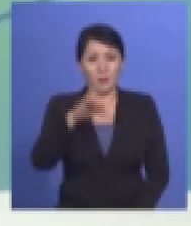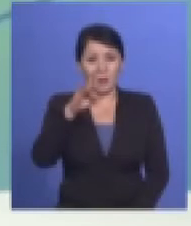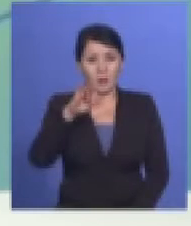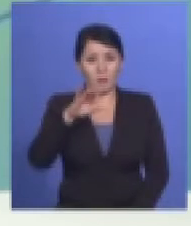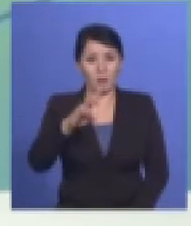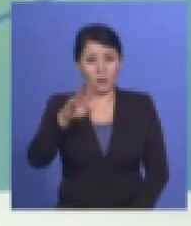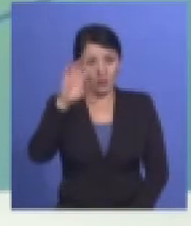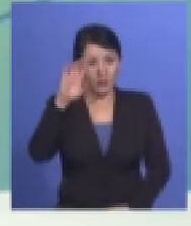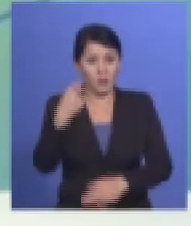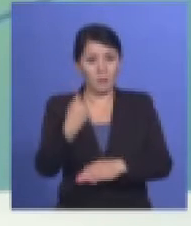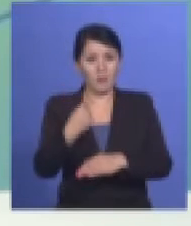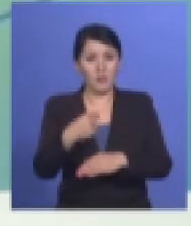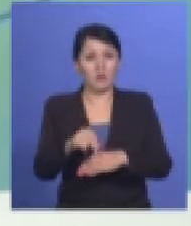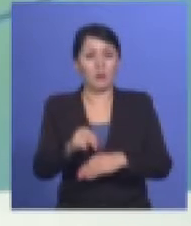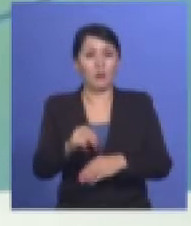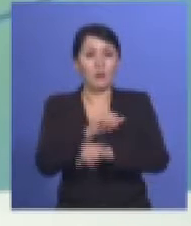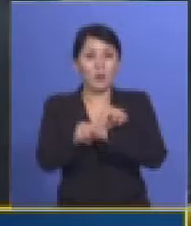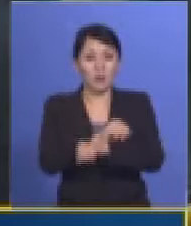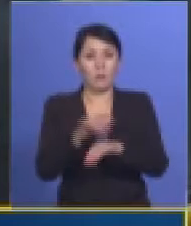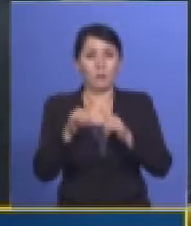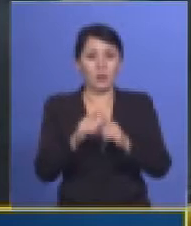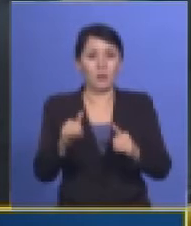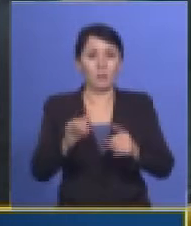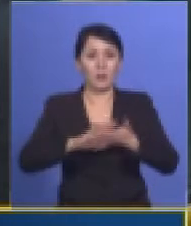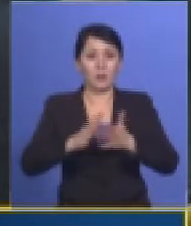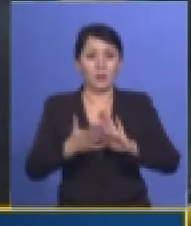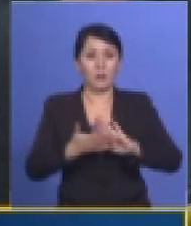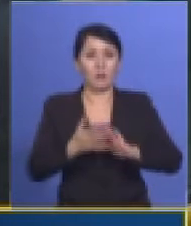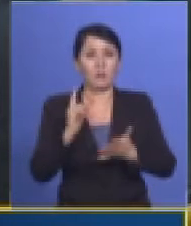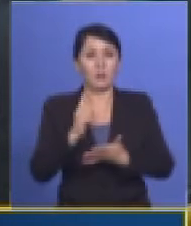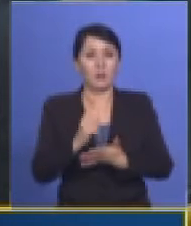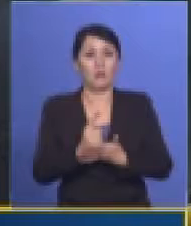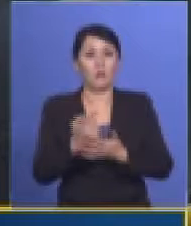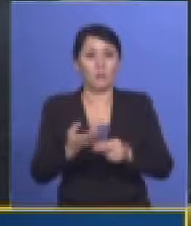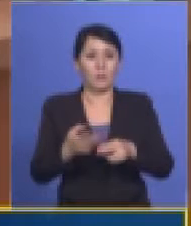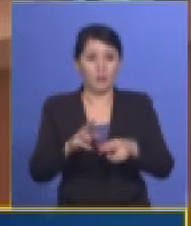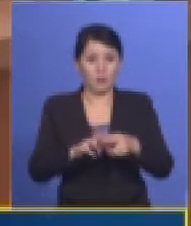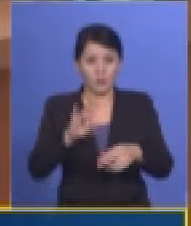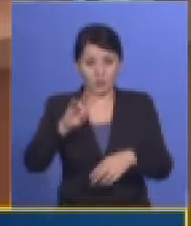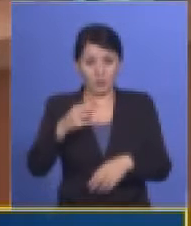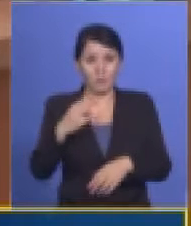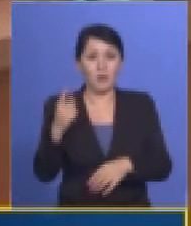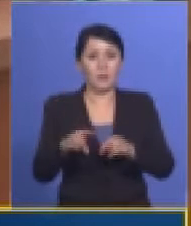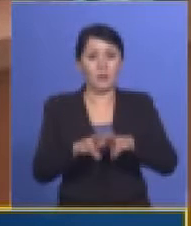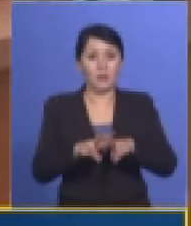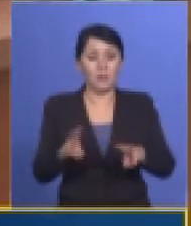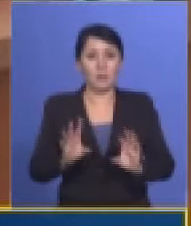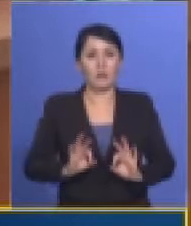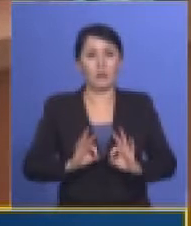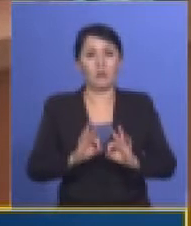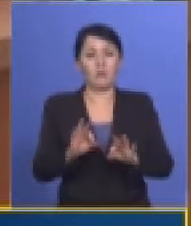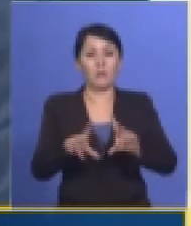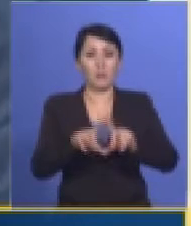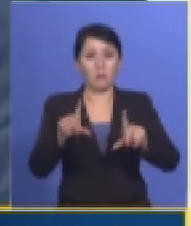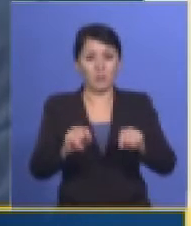Самұрық-Қазына мемлекеттік сатып алуды бәсекелестікті қорғау және дамыту агенттігімен келісуге міндеттеледі. Бұл туралы ұлттық экономика министрлігі